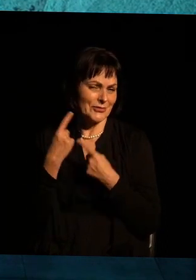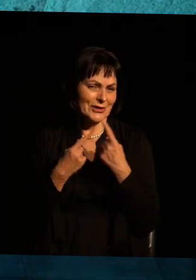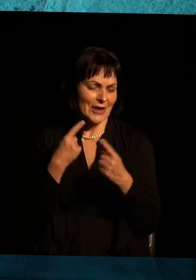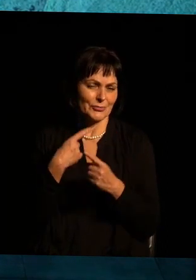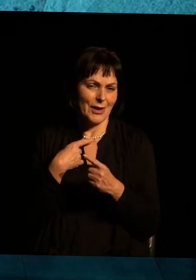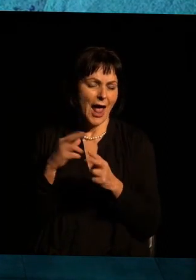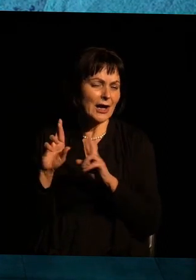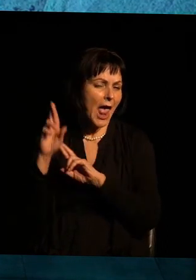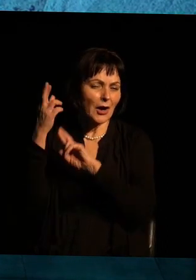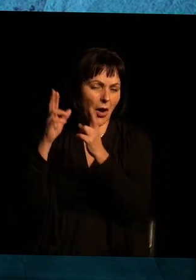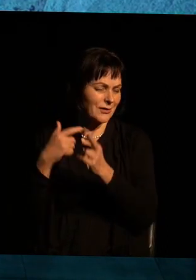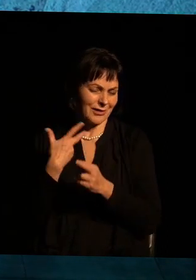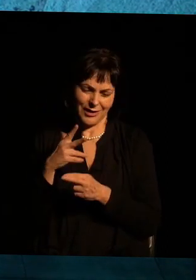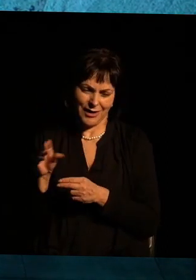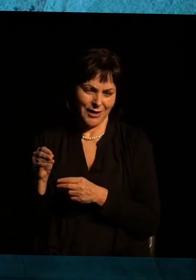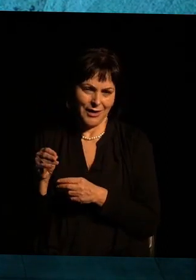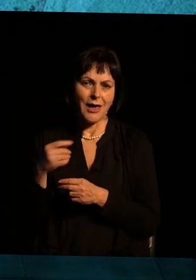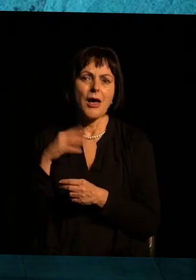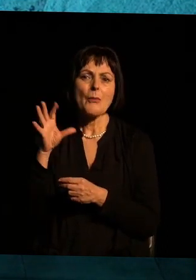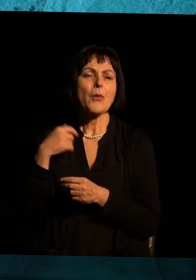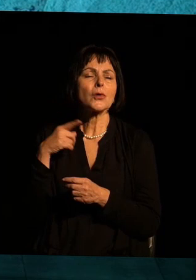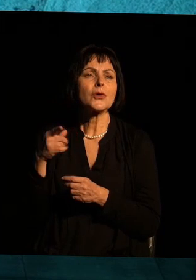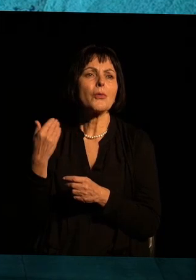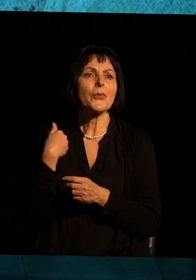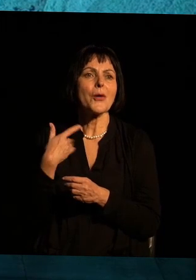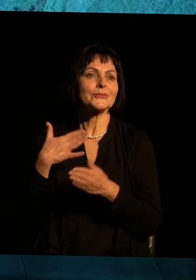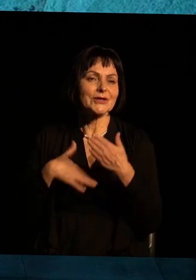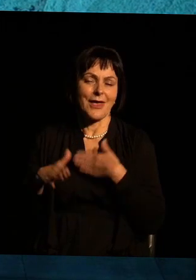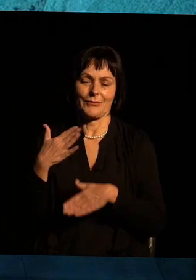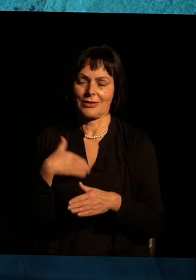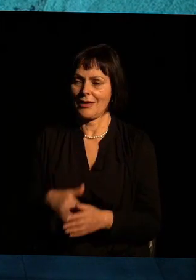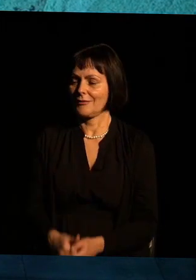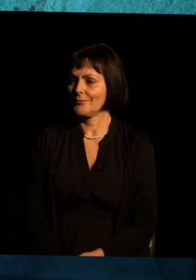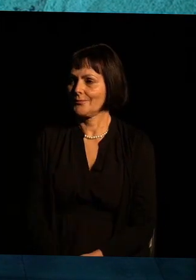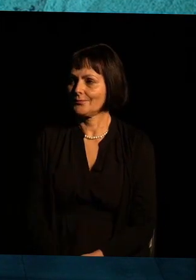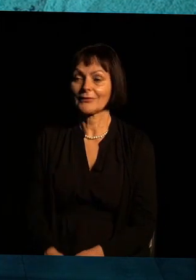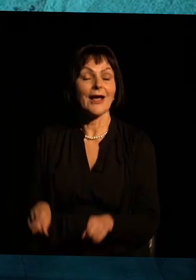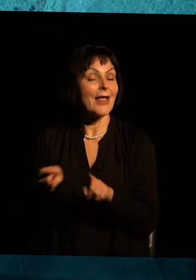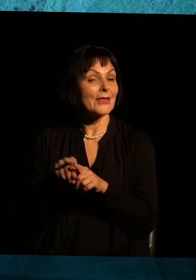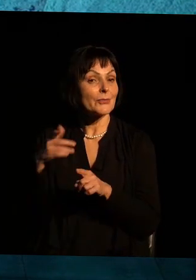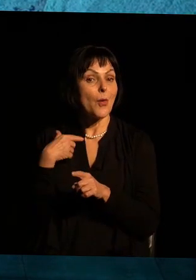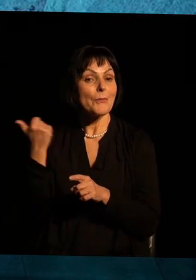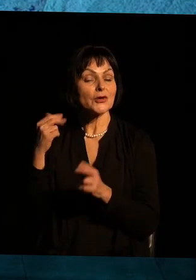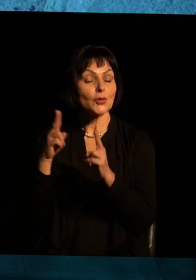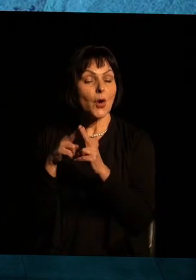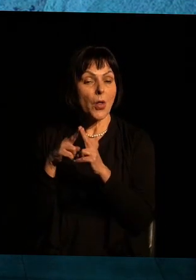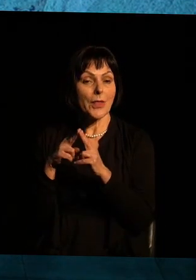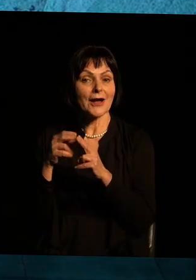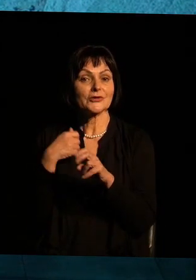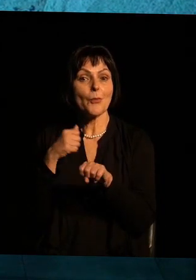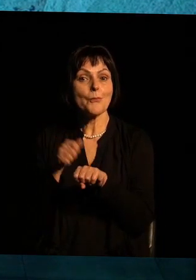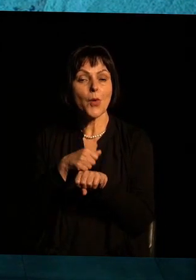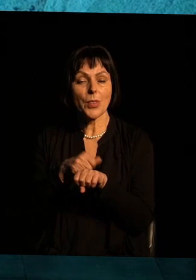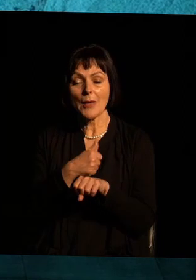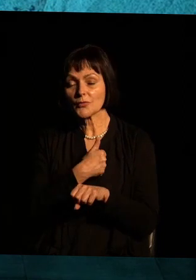o jakimśkolwiek rekordach, bieganiu, bo to było przyjemne. No to był też twój taki pierwszy kontakt na przykład z butami